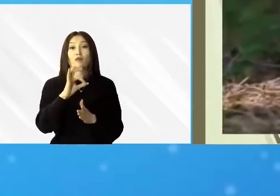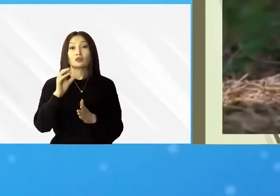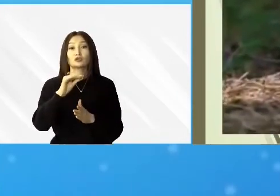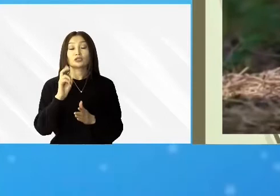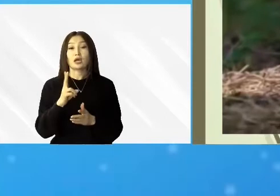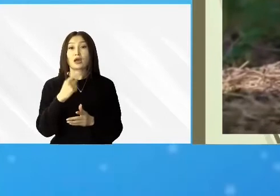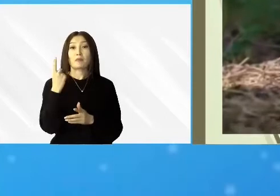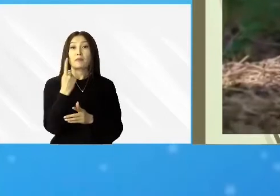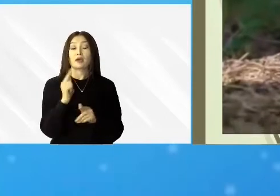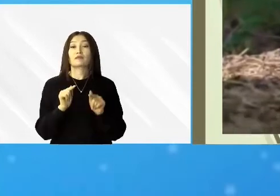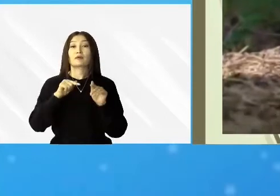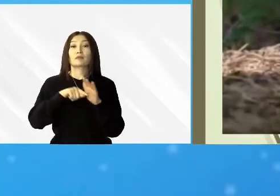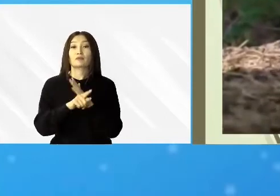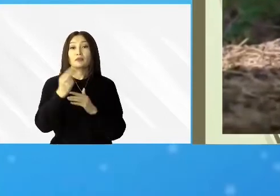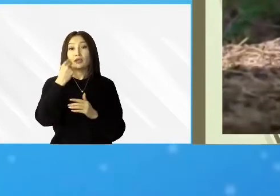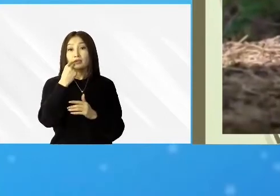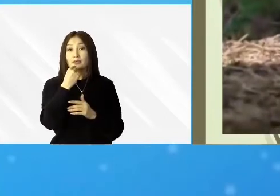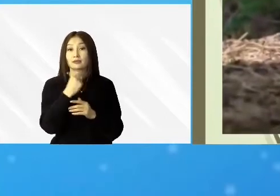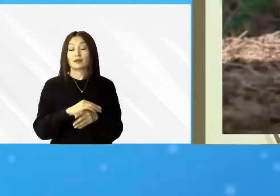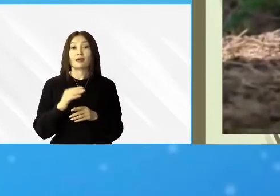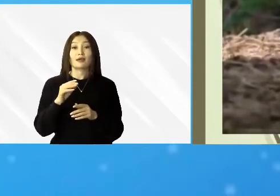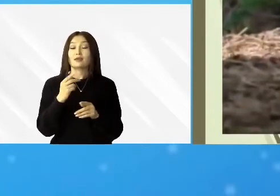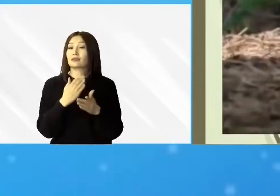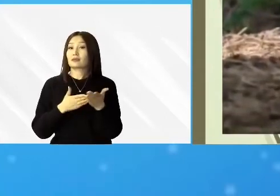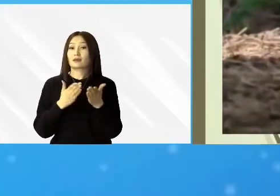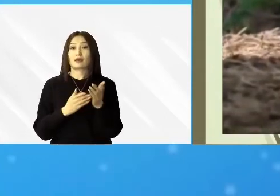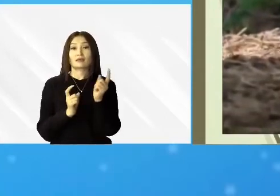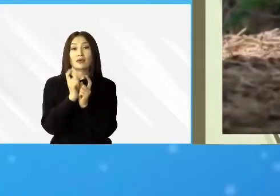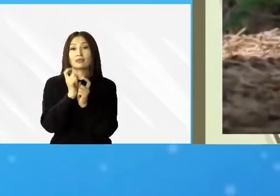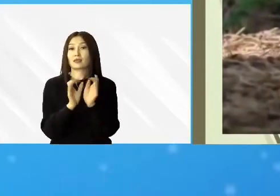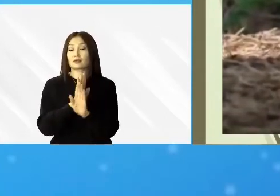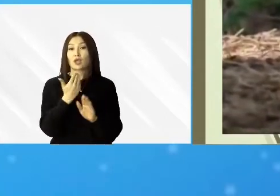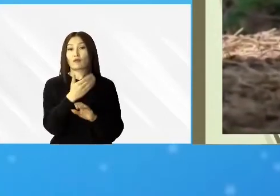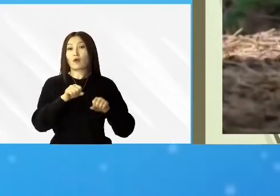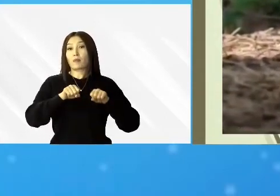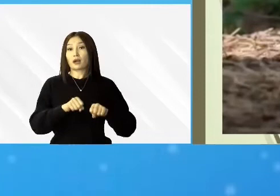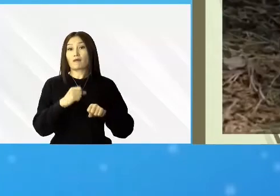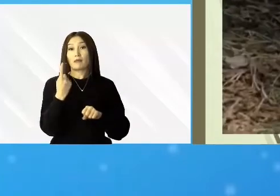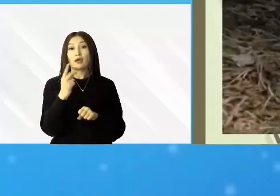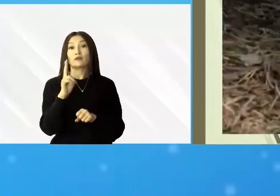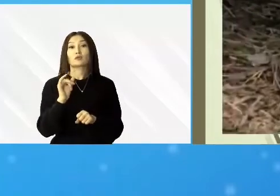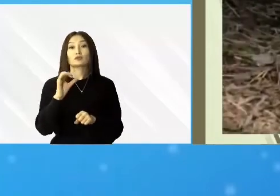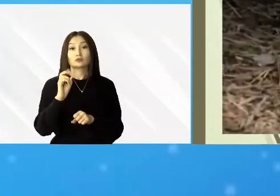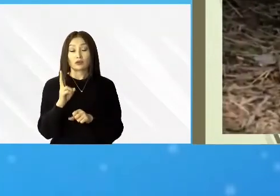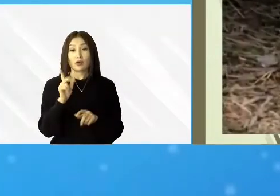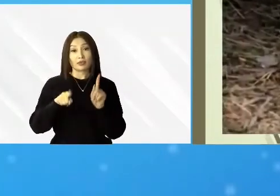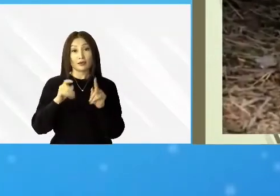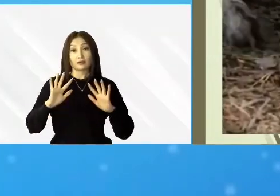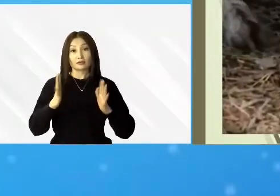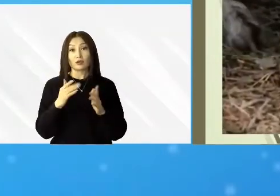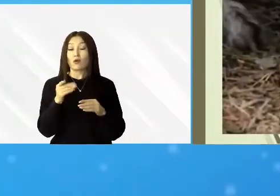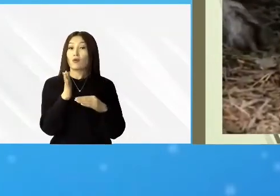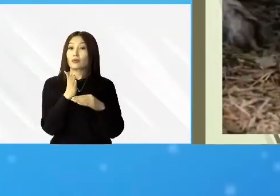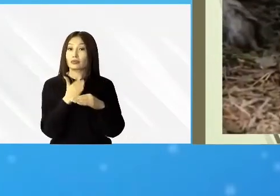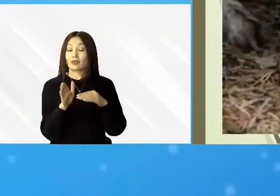право первым приступать к еде. Стая никогда не оспаривает его право на первый кусок. В некоторых случаях он